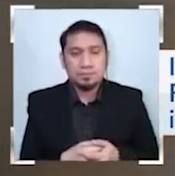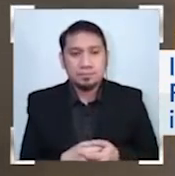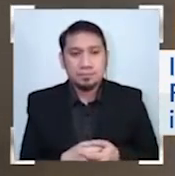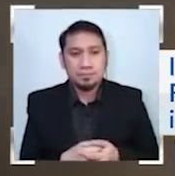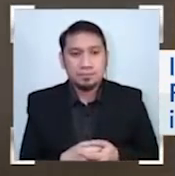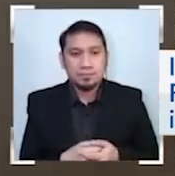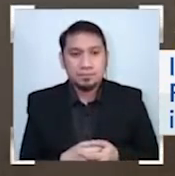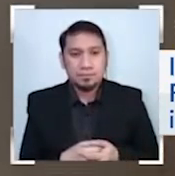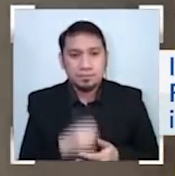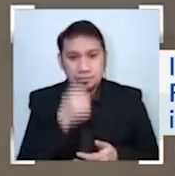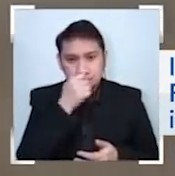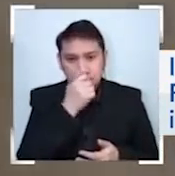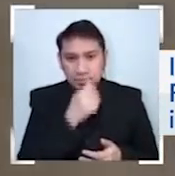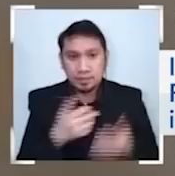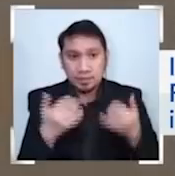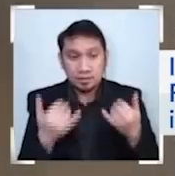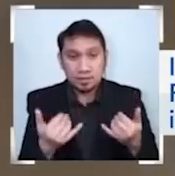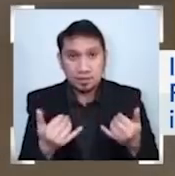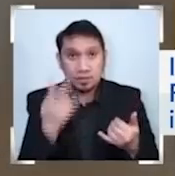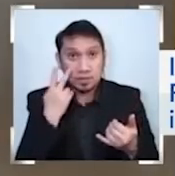So ngayon, yan siya.